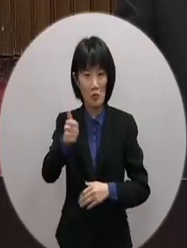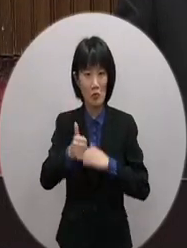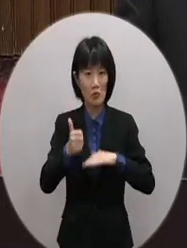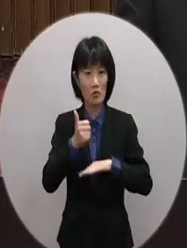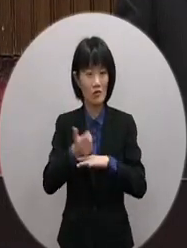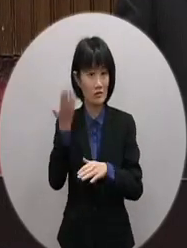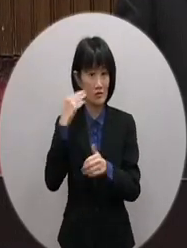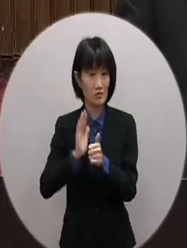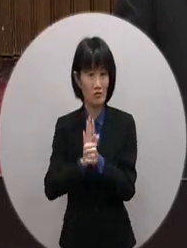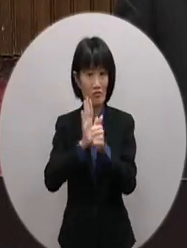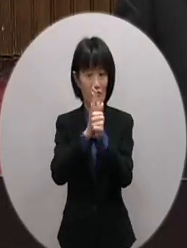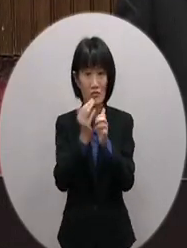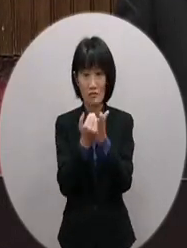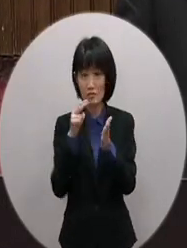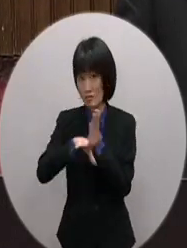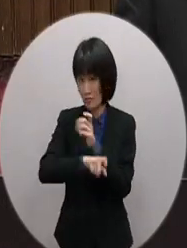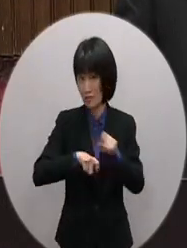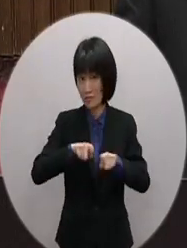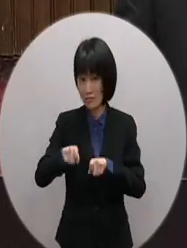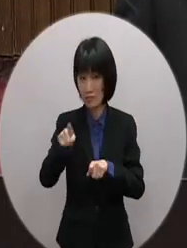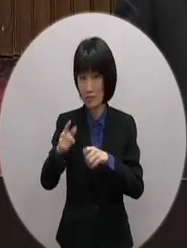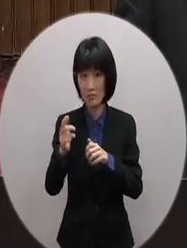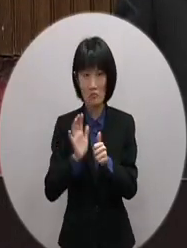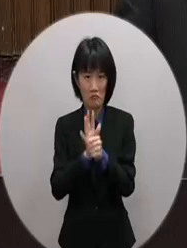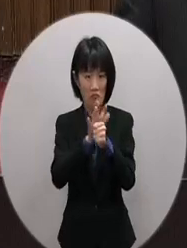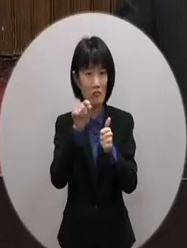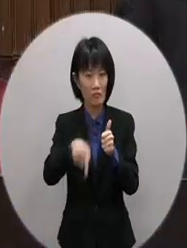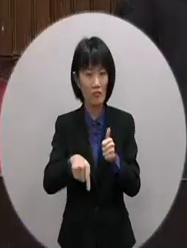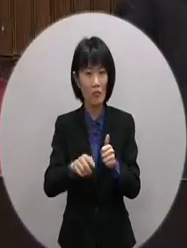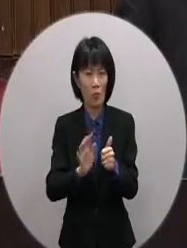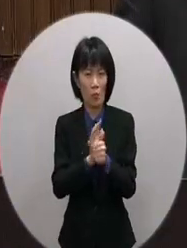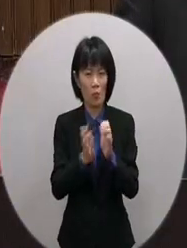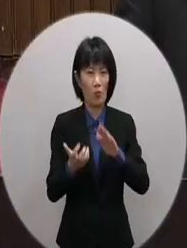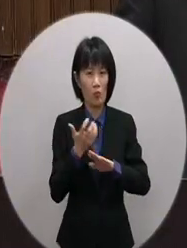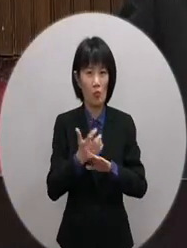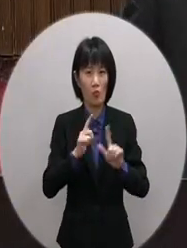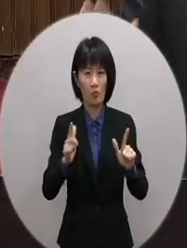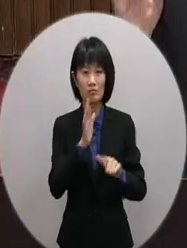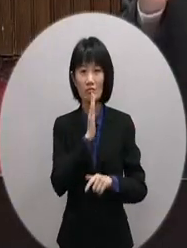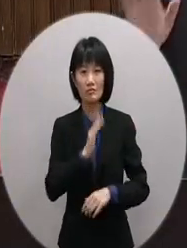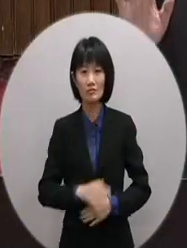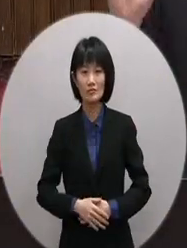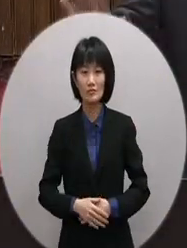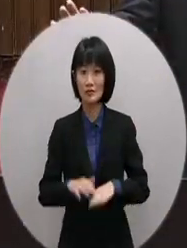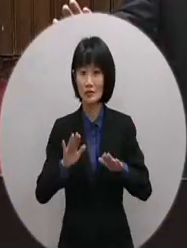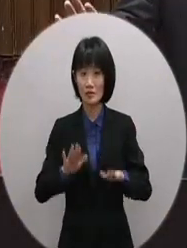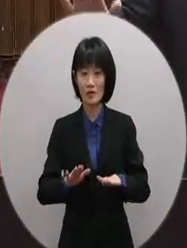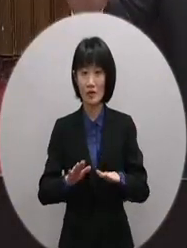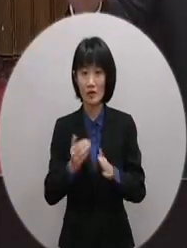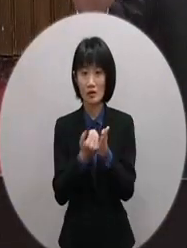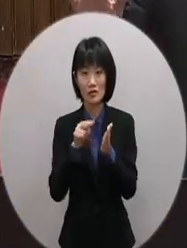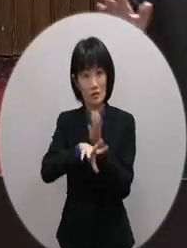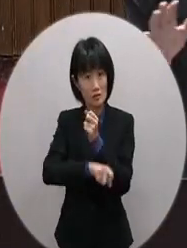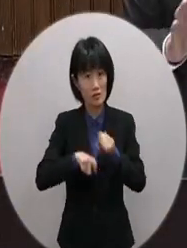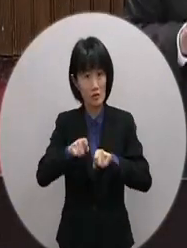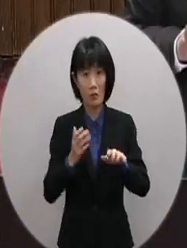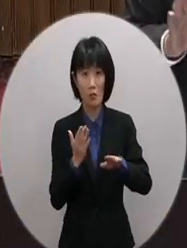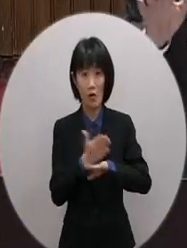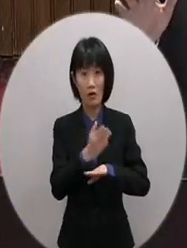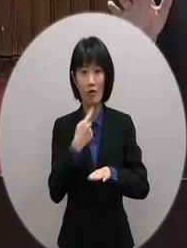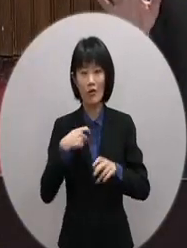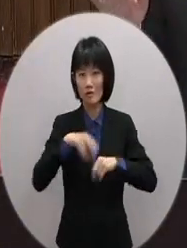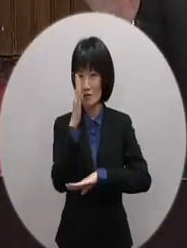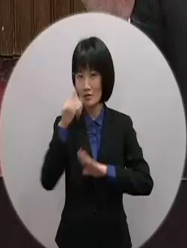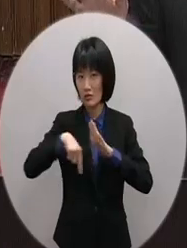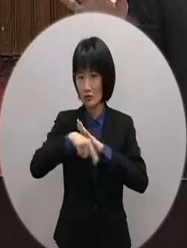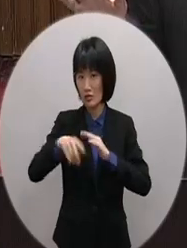初在推动这个前瞻基础建设，可以说是发挥了相当的功能。那今天好不容易过了。我也率领行